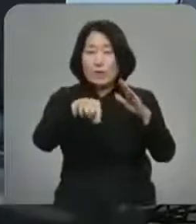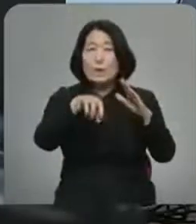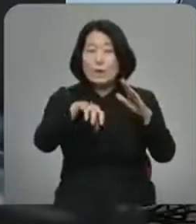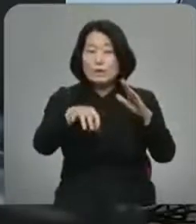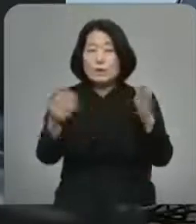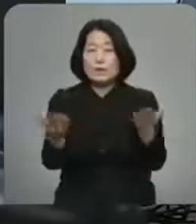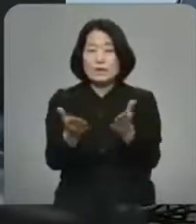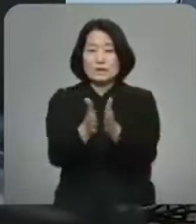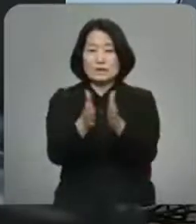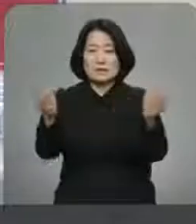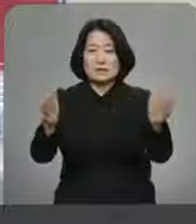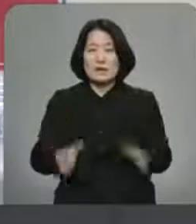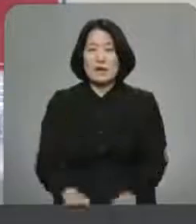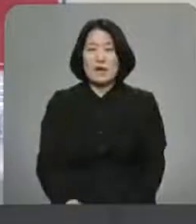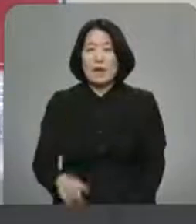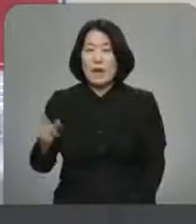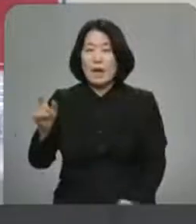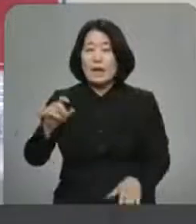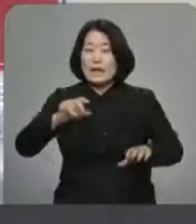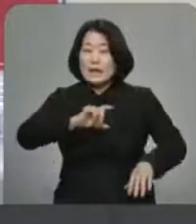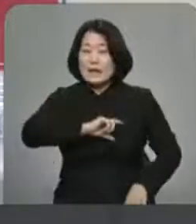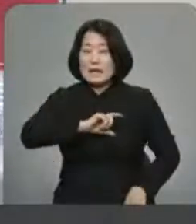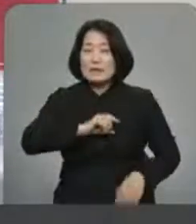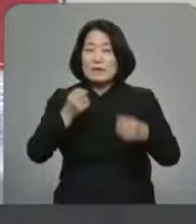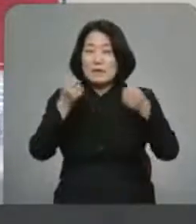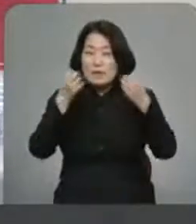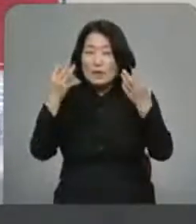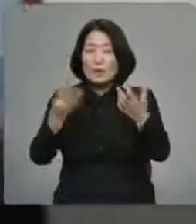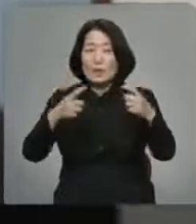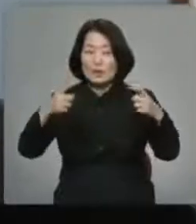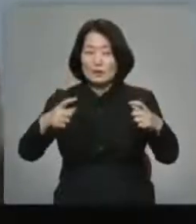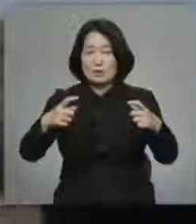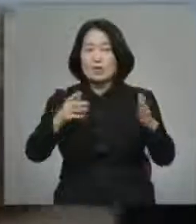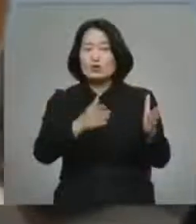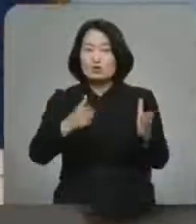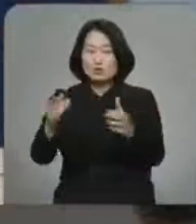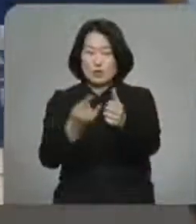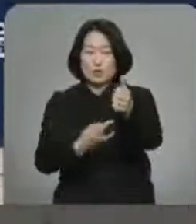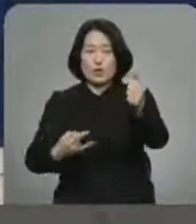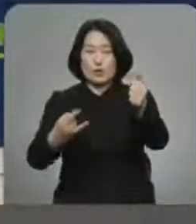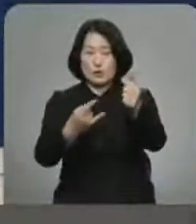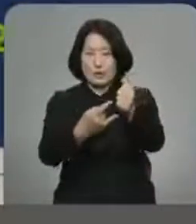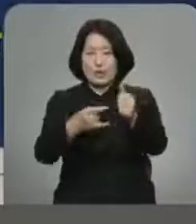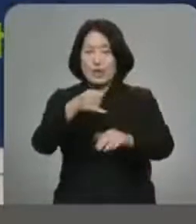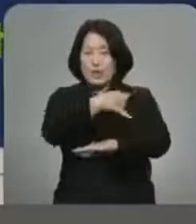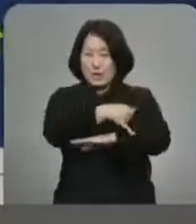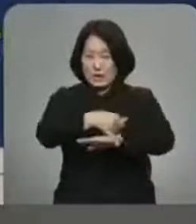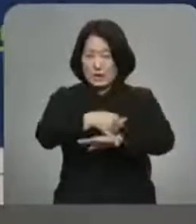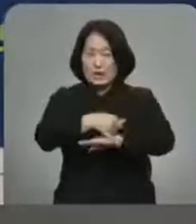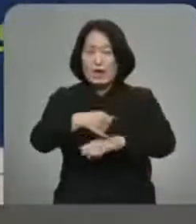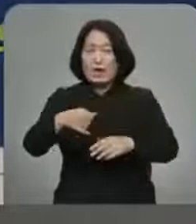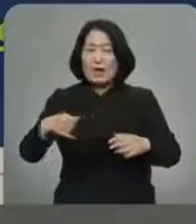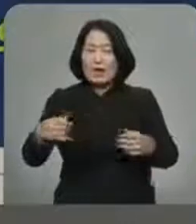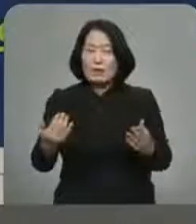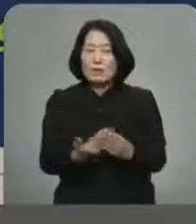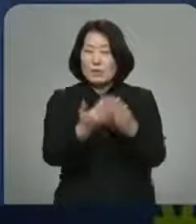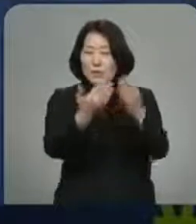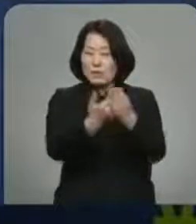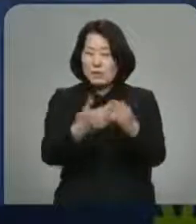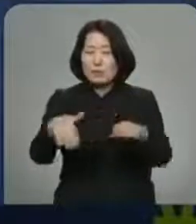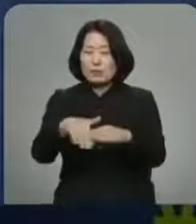틀었습니다. 이름은 새로운 강원도 준비위원회입니다. 기획행정과 경제건설,